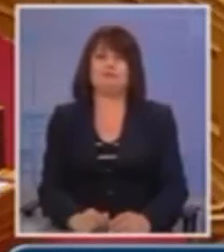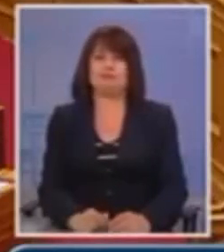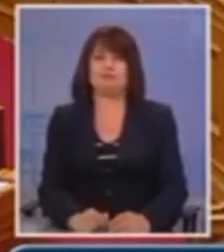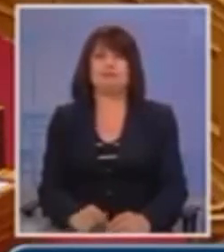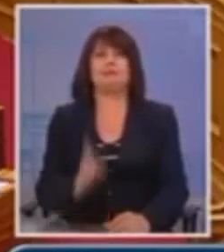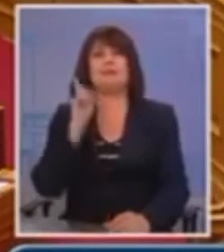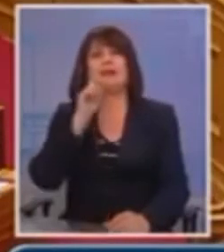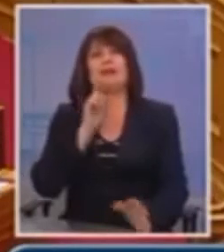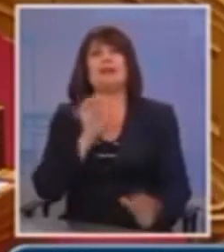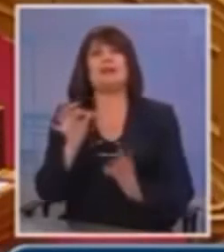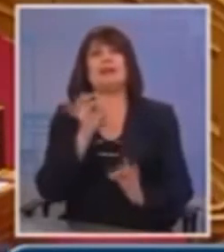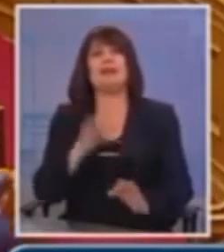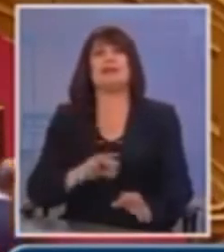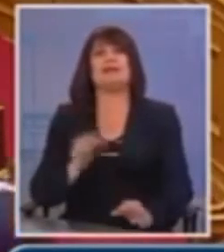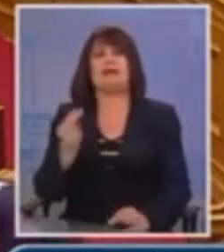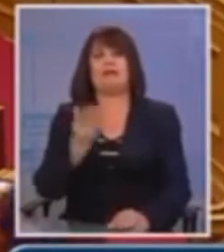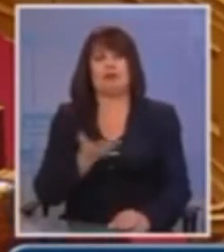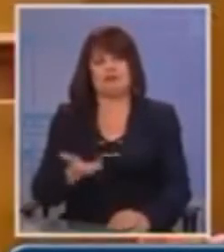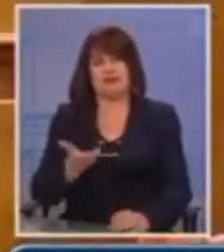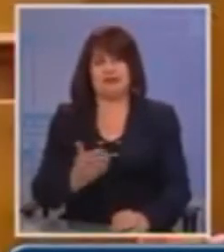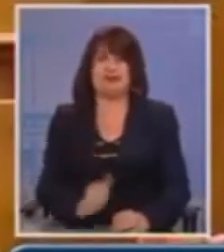Κυρίες και κύριοι συνάδελφοι,